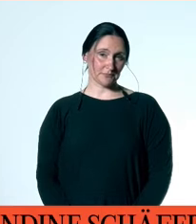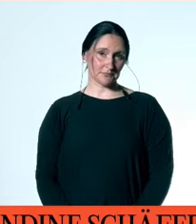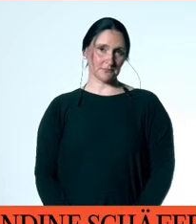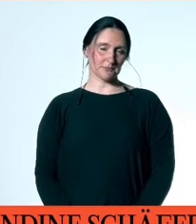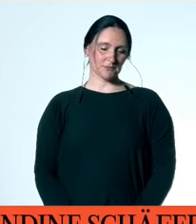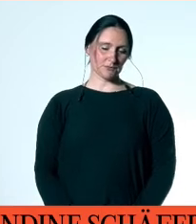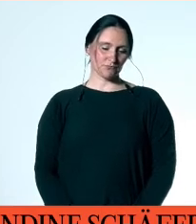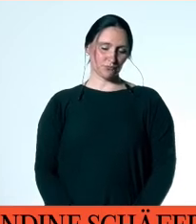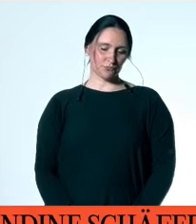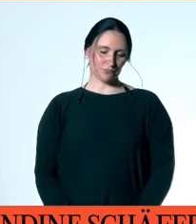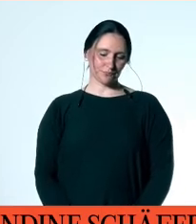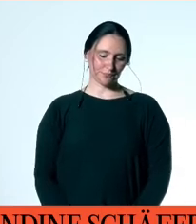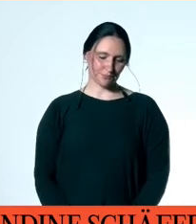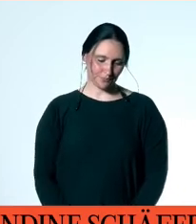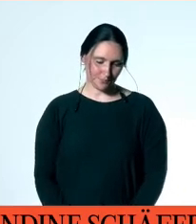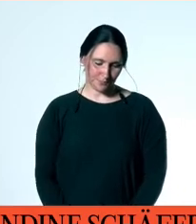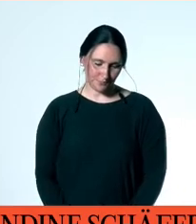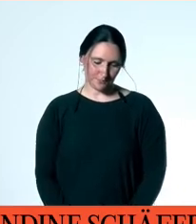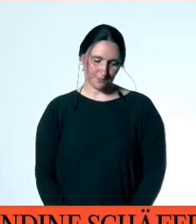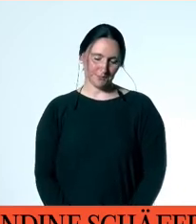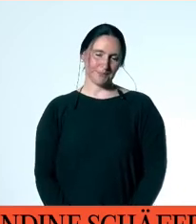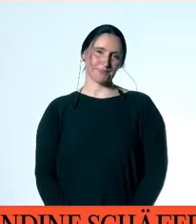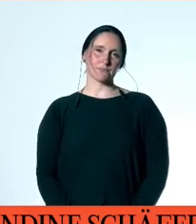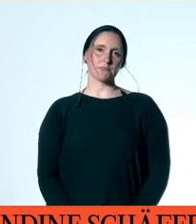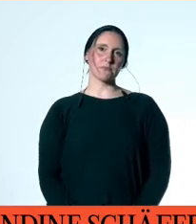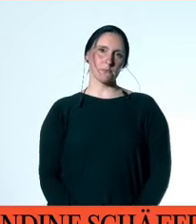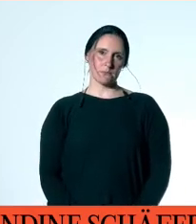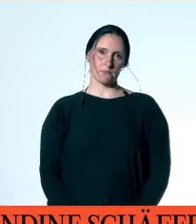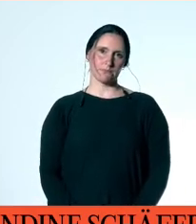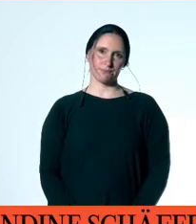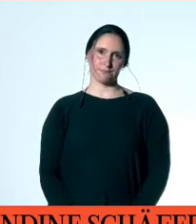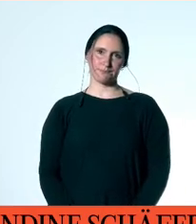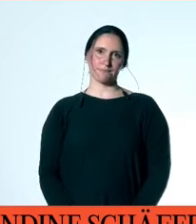Was ich aus dem Gespräch mit Fasuak mitnehme, ist,